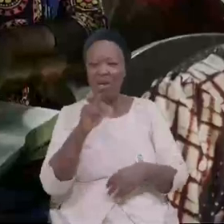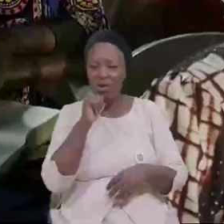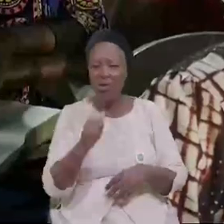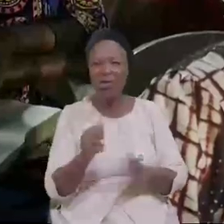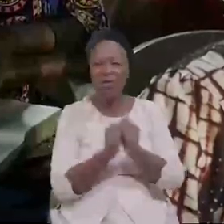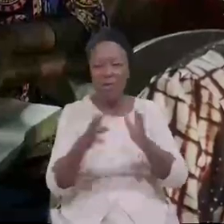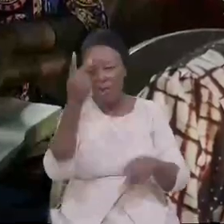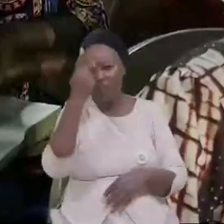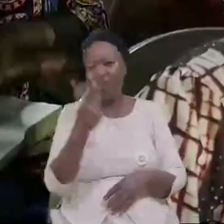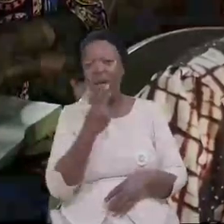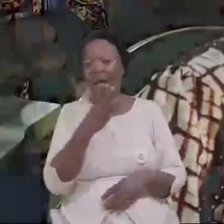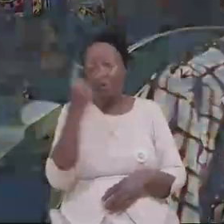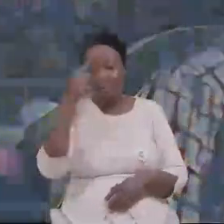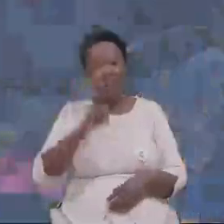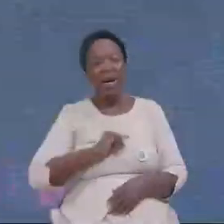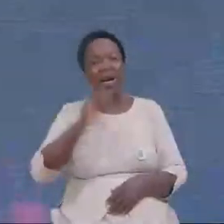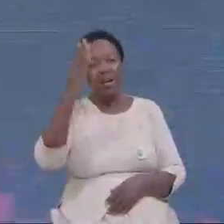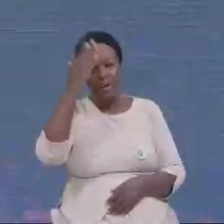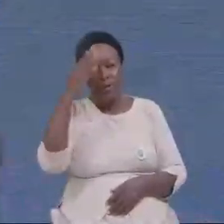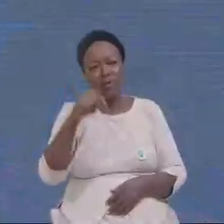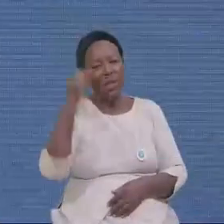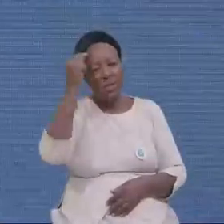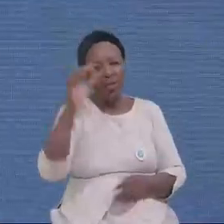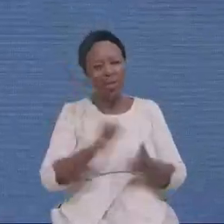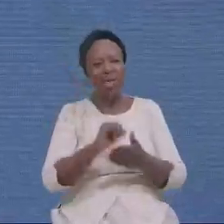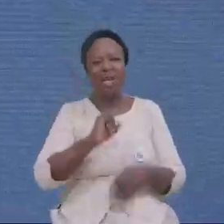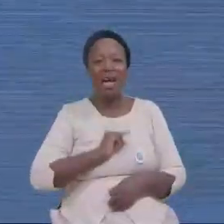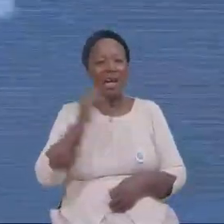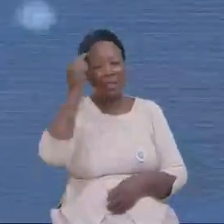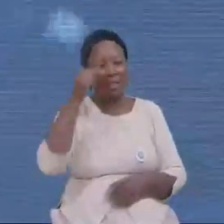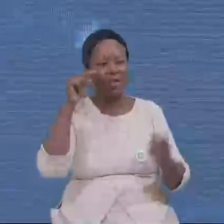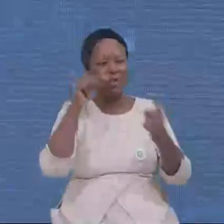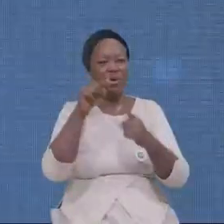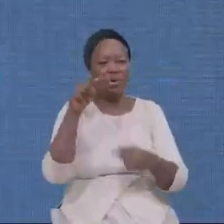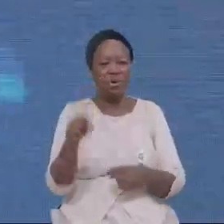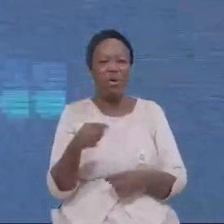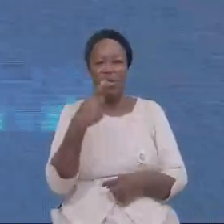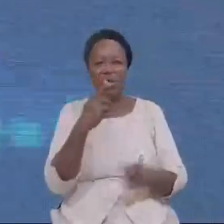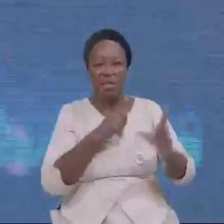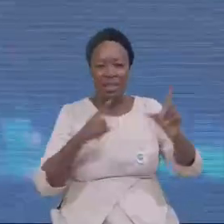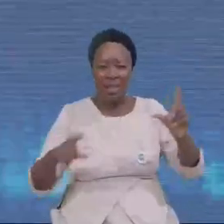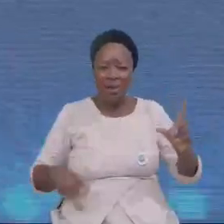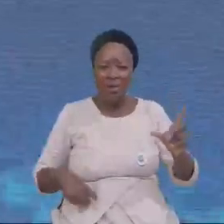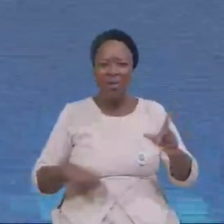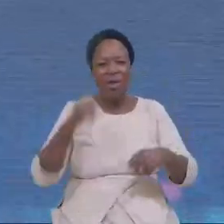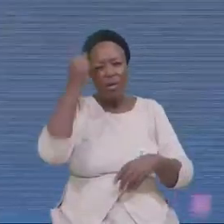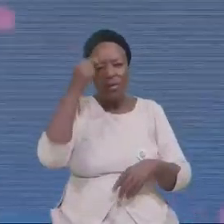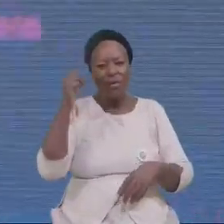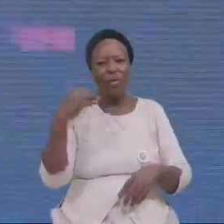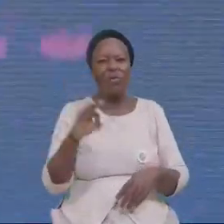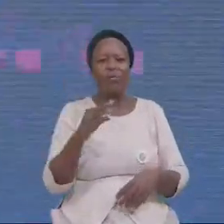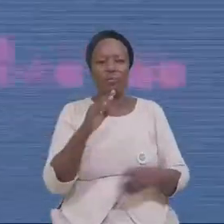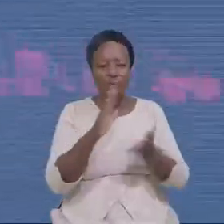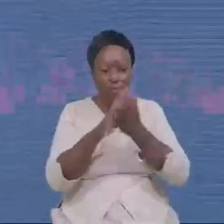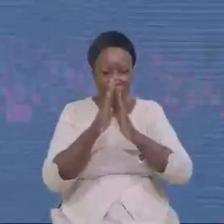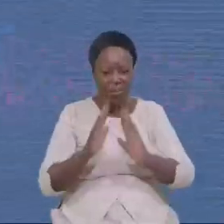orphelin. Car je connais les projets que j'ai formés sur vous, dit l'Éternel, projets de paix et